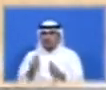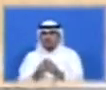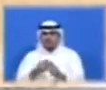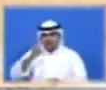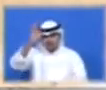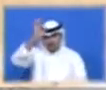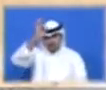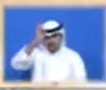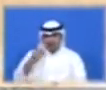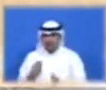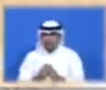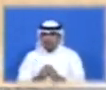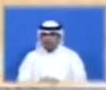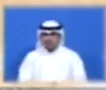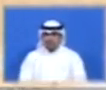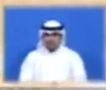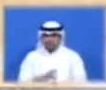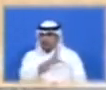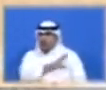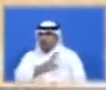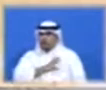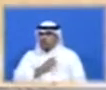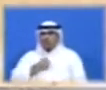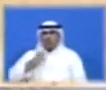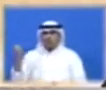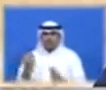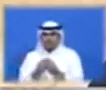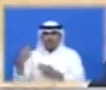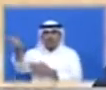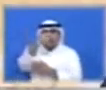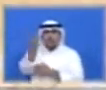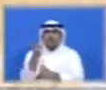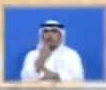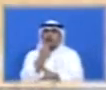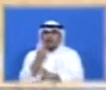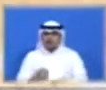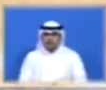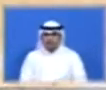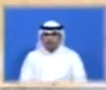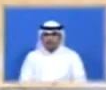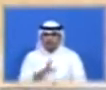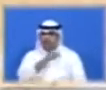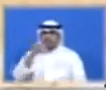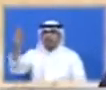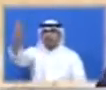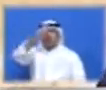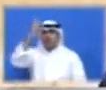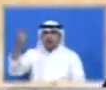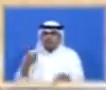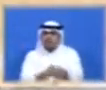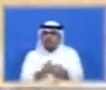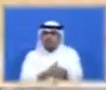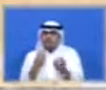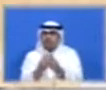اللي هو قوات الشرطة وكذلك قوات الحرس الوطني والإطفاء العام وكذلك الطوارئ الطبية في